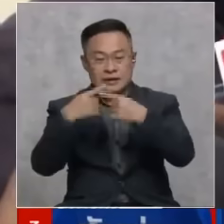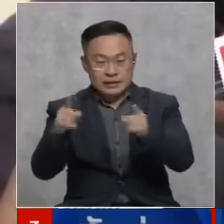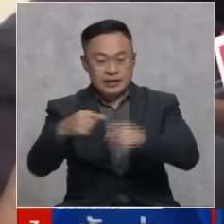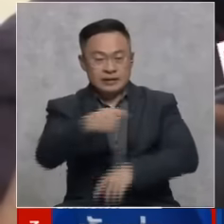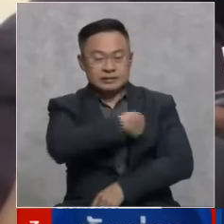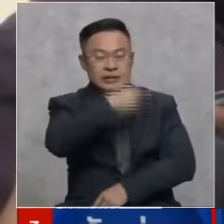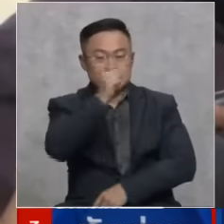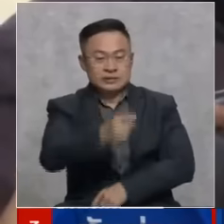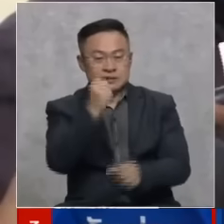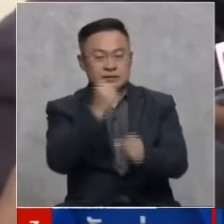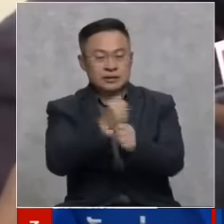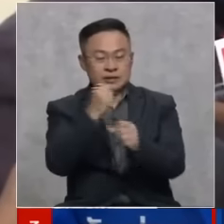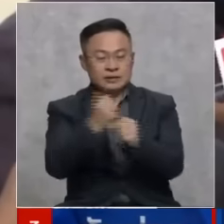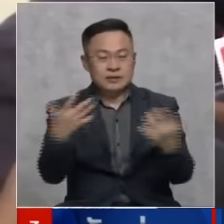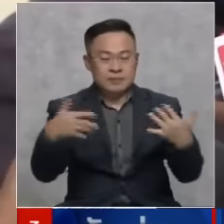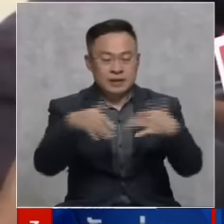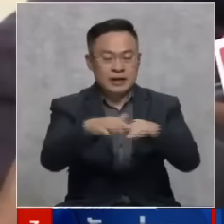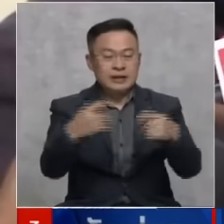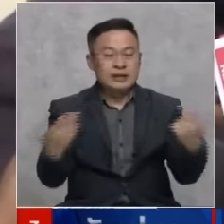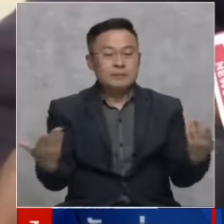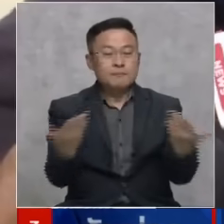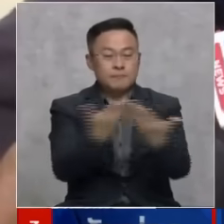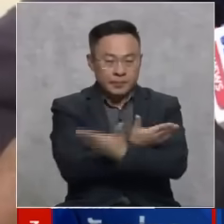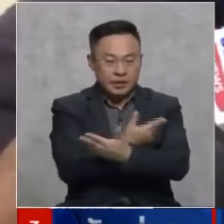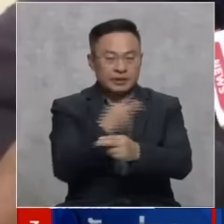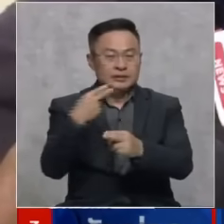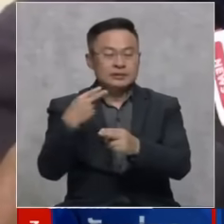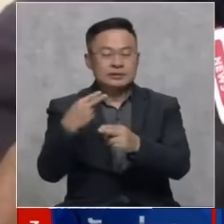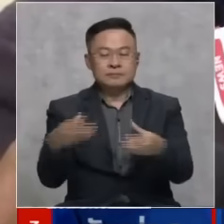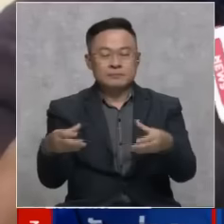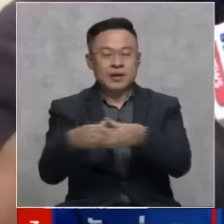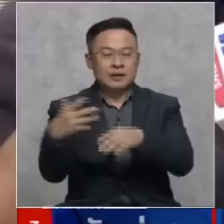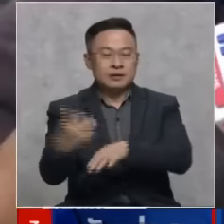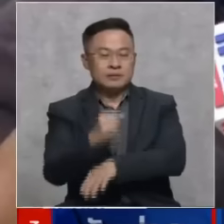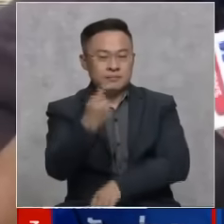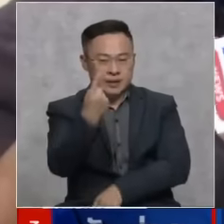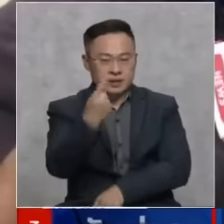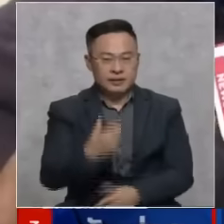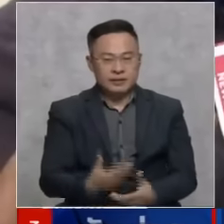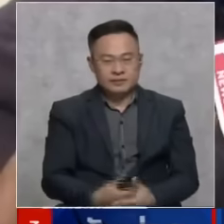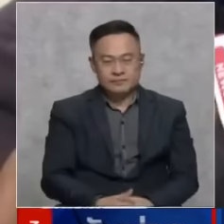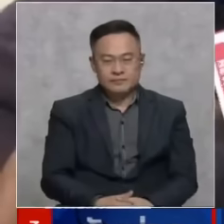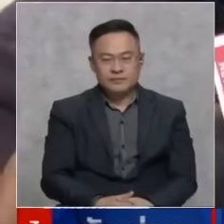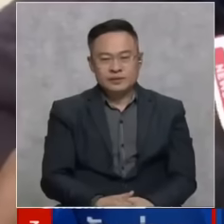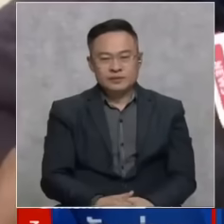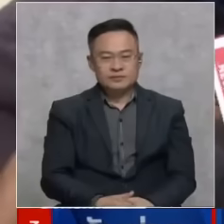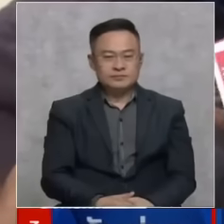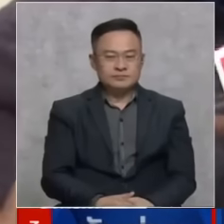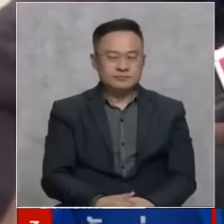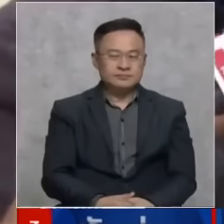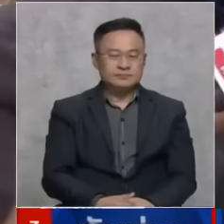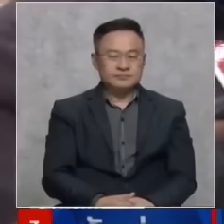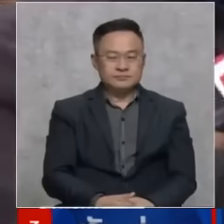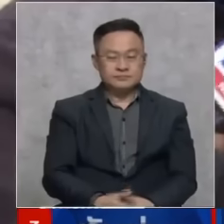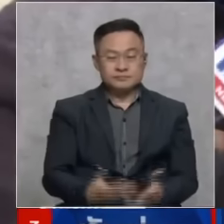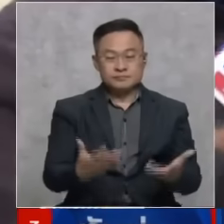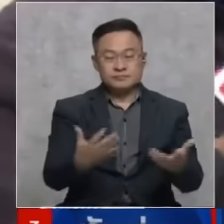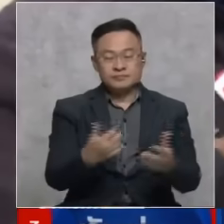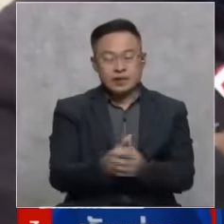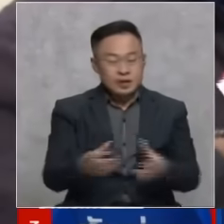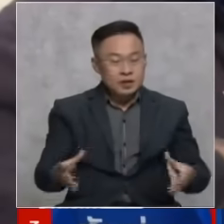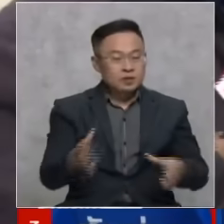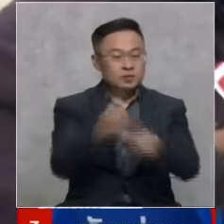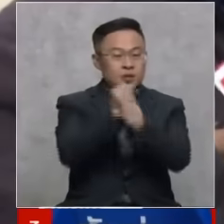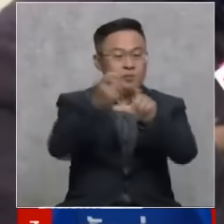วไกลและก็จุดๆๆทิ้งท้ายว่าเฮ้อนี่กลอนคุณอดิศรอ่ะ หลังจากถูกวิพากษ์วิจารณ์ว่าเอ๊ะก้าวไกล